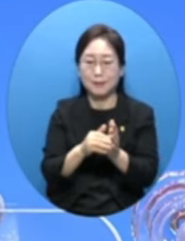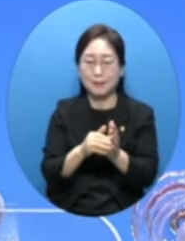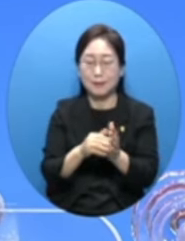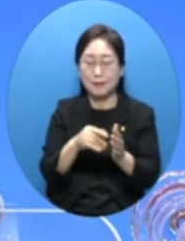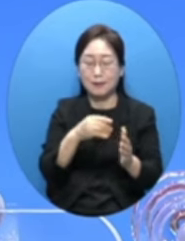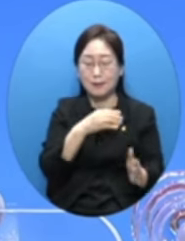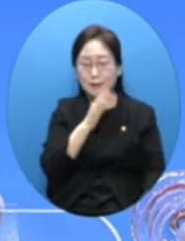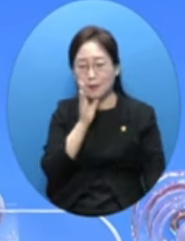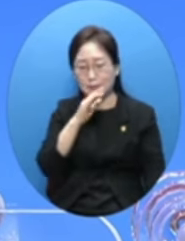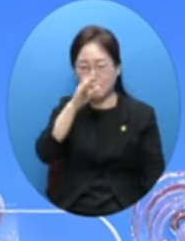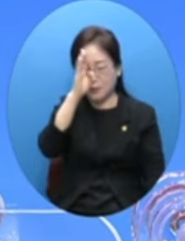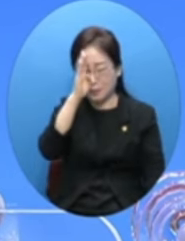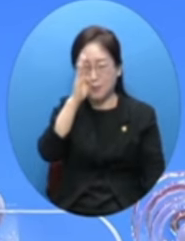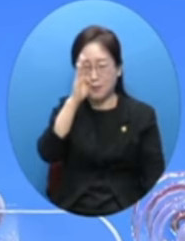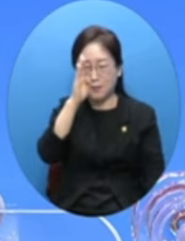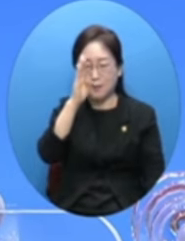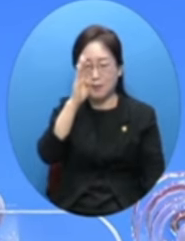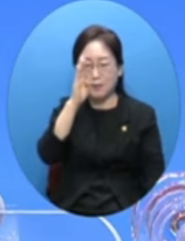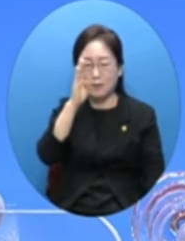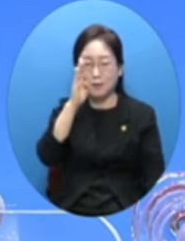들고 병들고